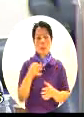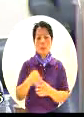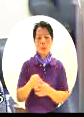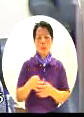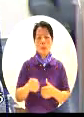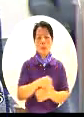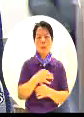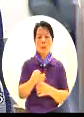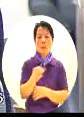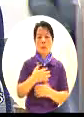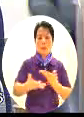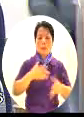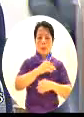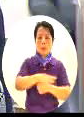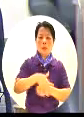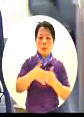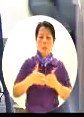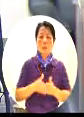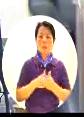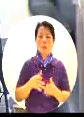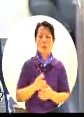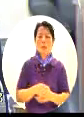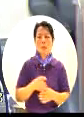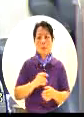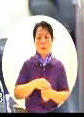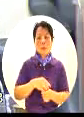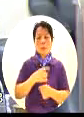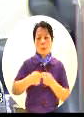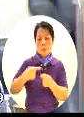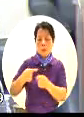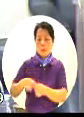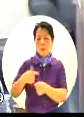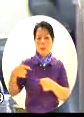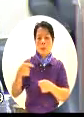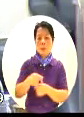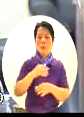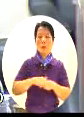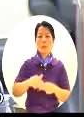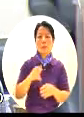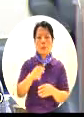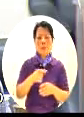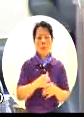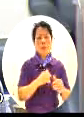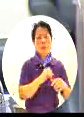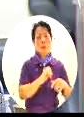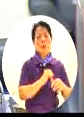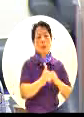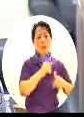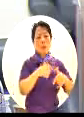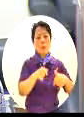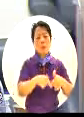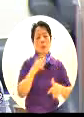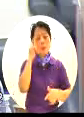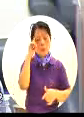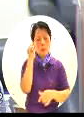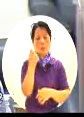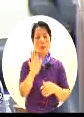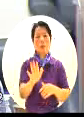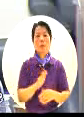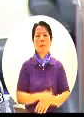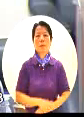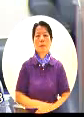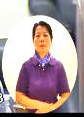结构上，我们要达到逐年的递减，安尼民营化靠意义了哈。那下一页，